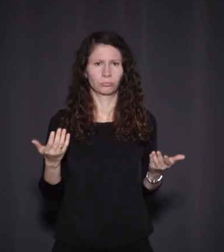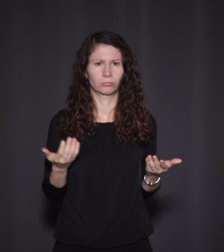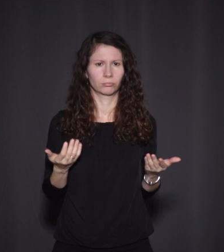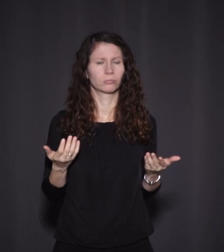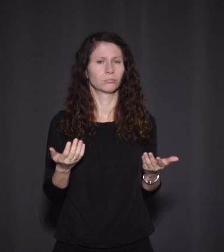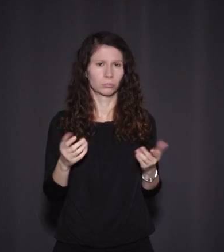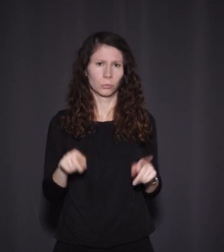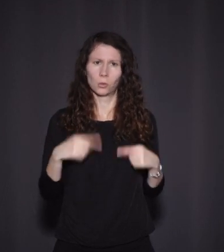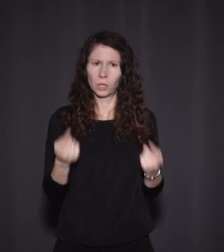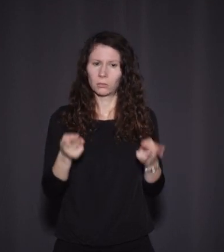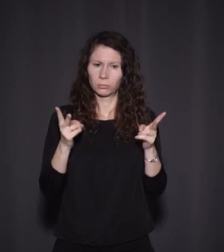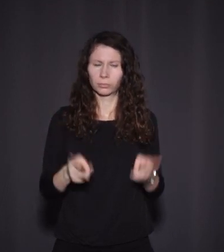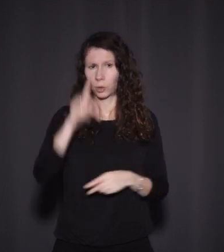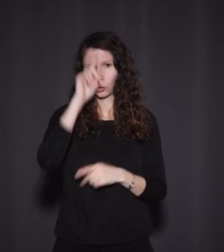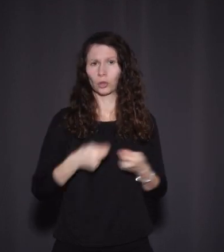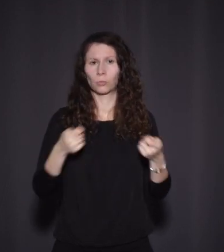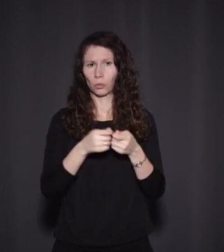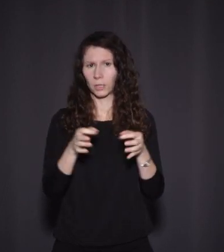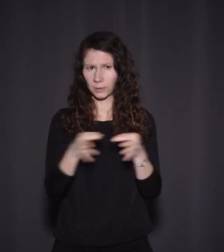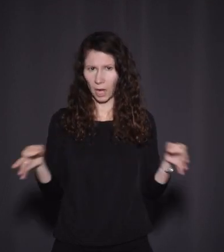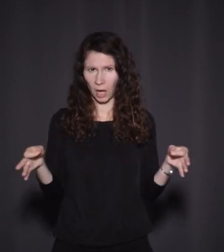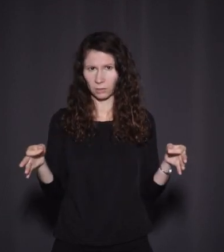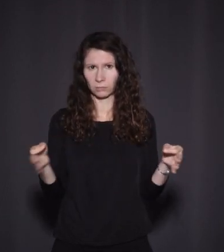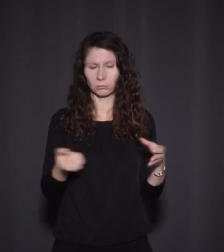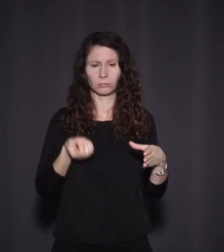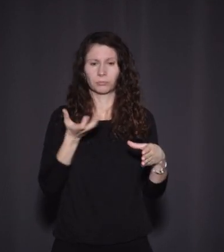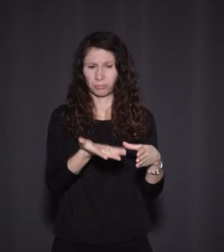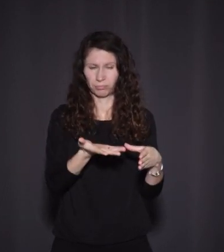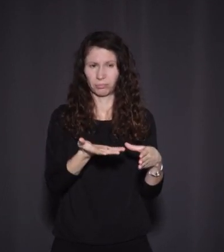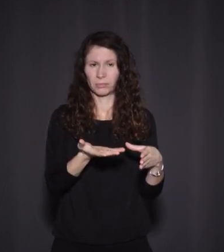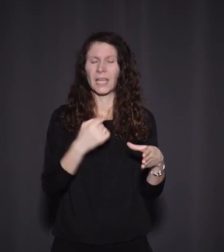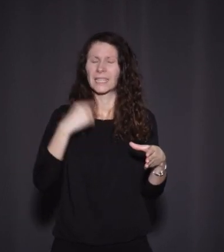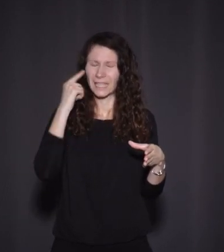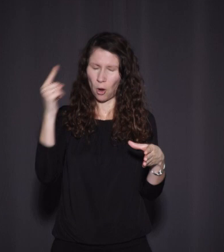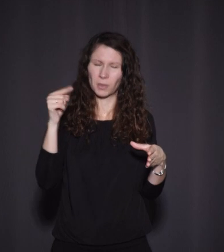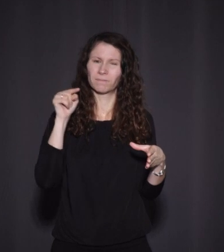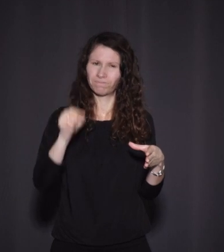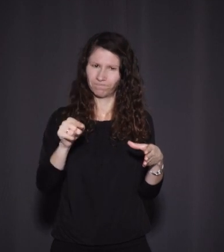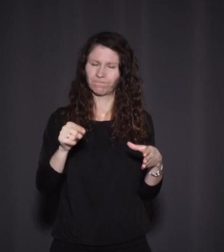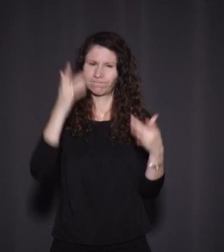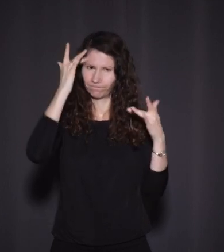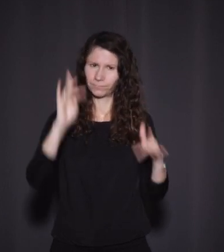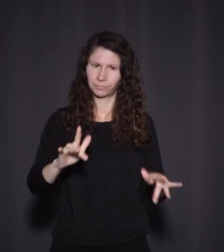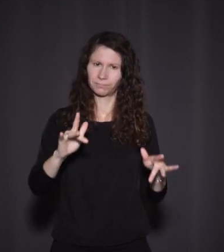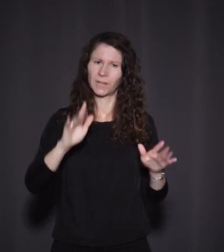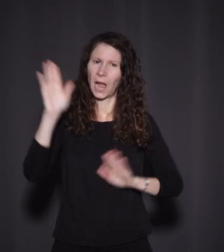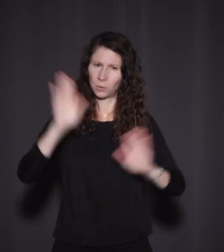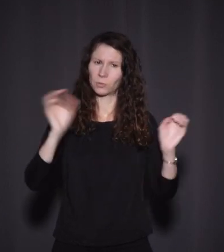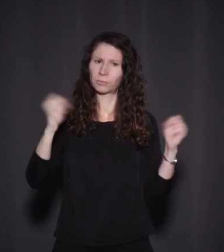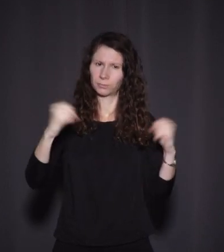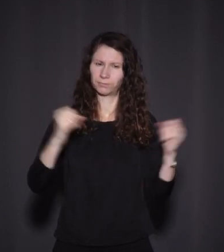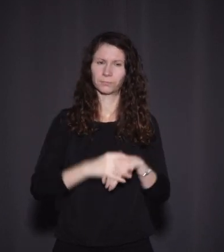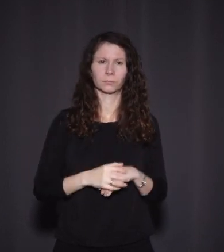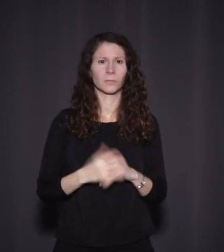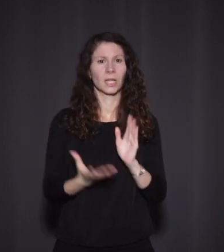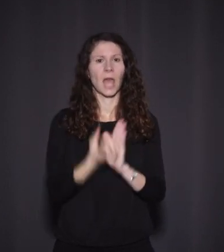dann auch in den Deutschen Bundestag. Und ich fürchte, es wird dem zugestimmt. Ich denke, dass ein Nachholfaktor an